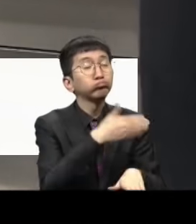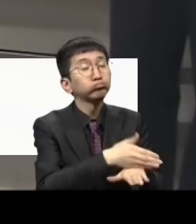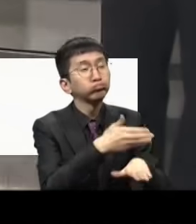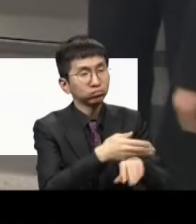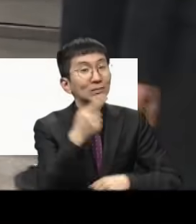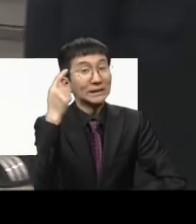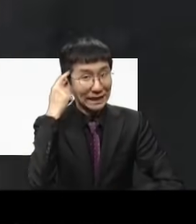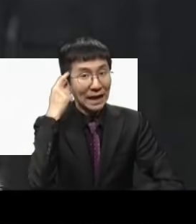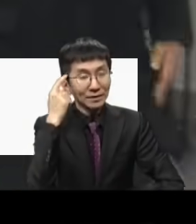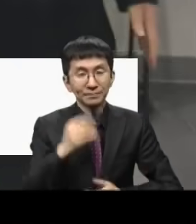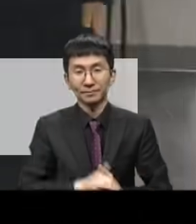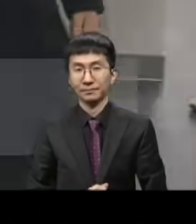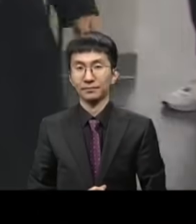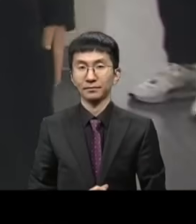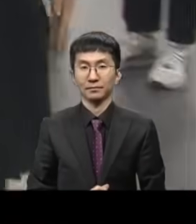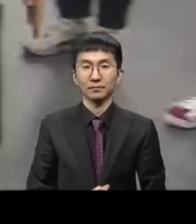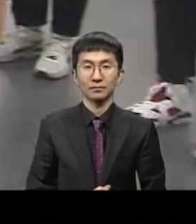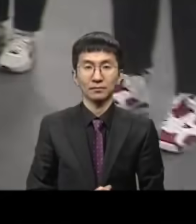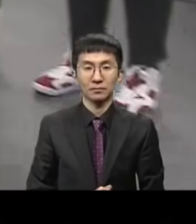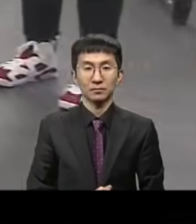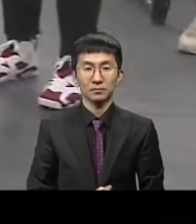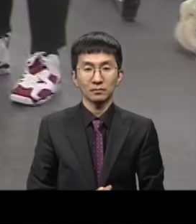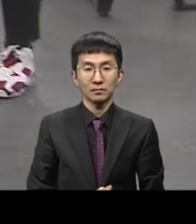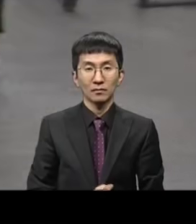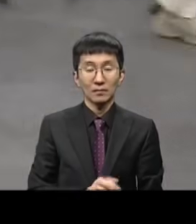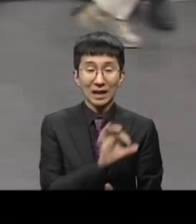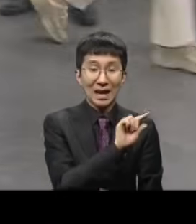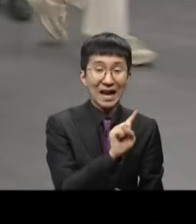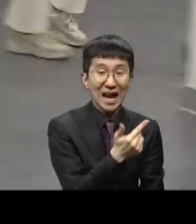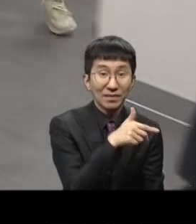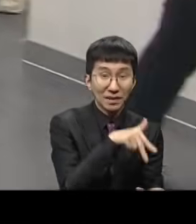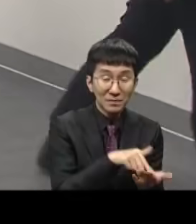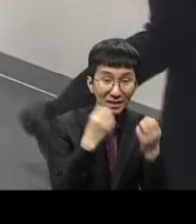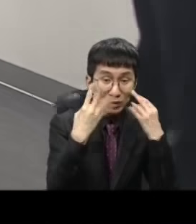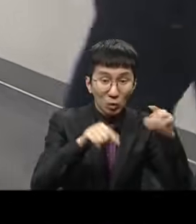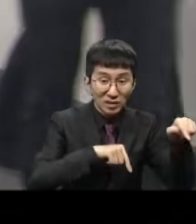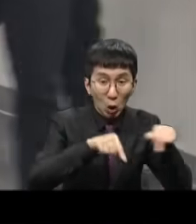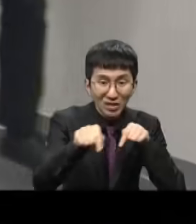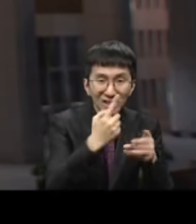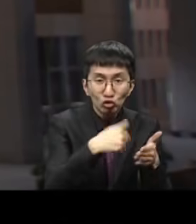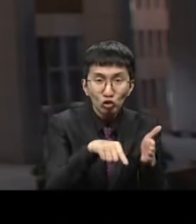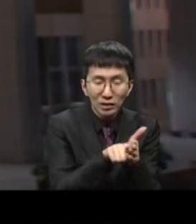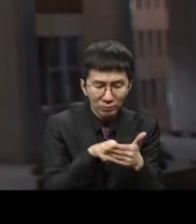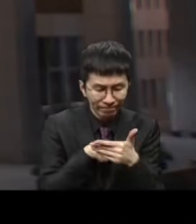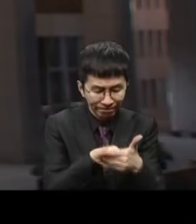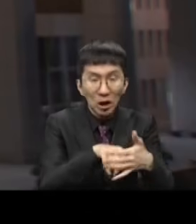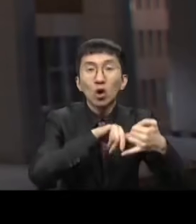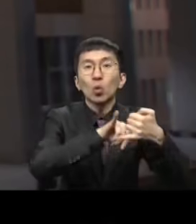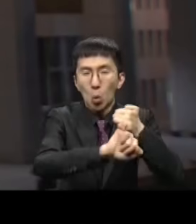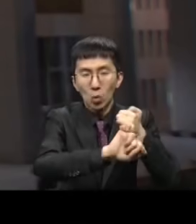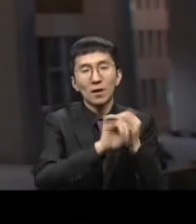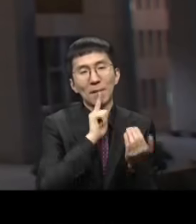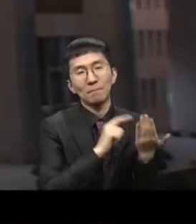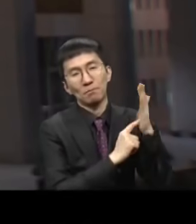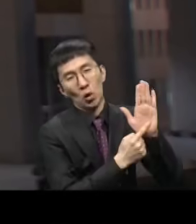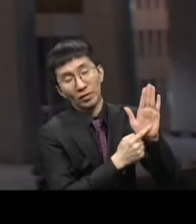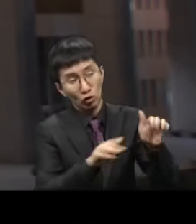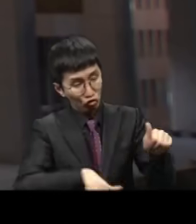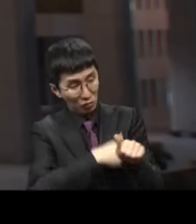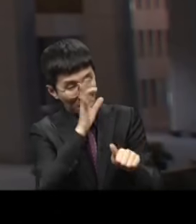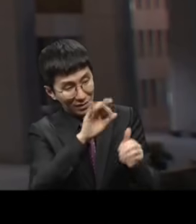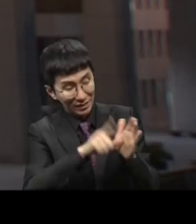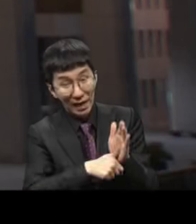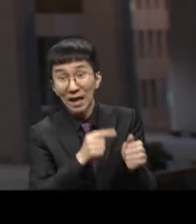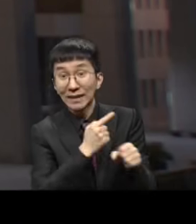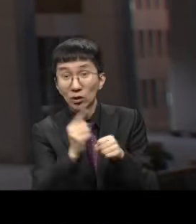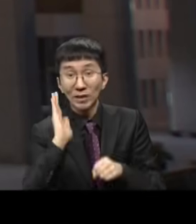대해서 대단히 감사하게 생각합니다. 안 대표는 새로운 정치를 위한 전진을 멈추지 않겠다고 말했는데 주변에선 내년